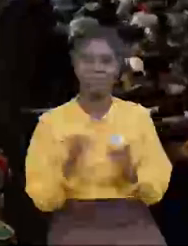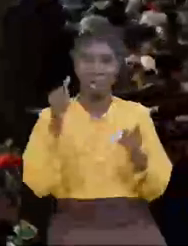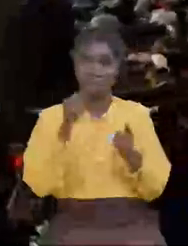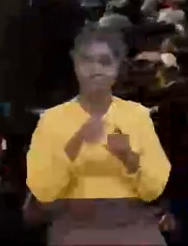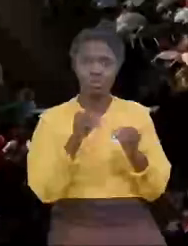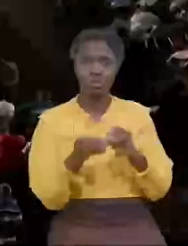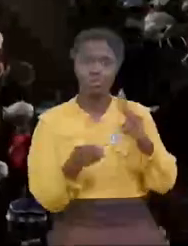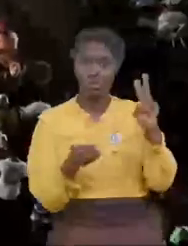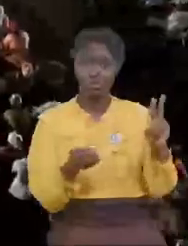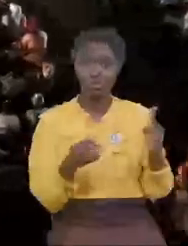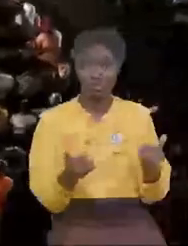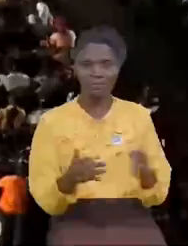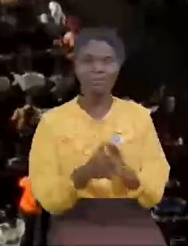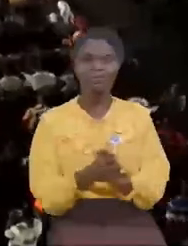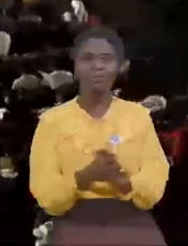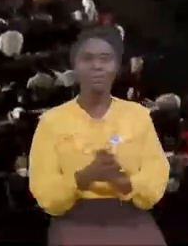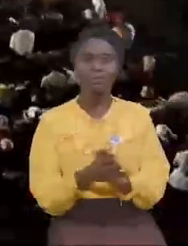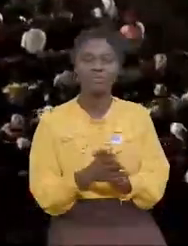Deuxième point maintenant.